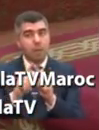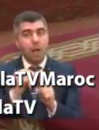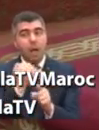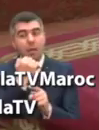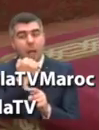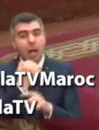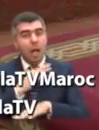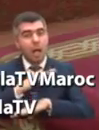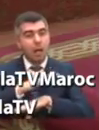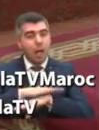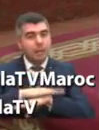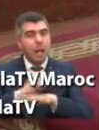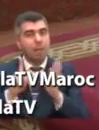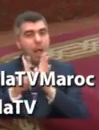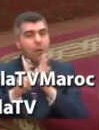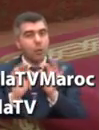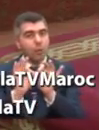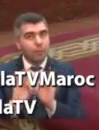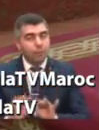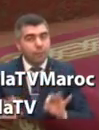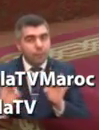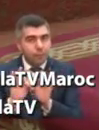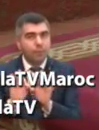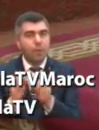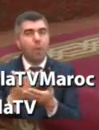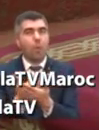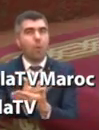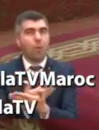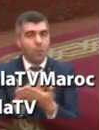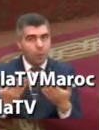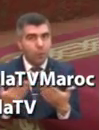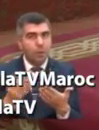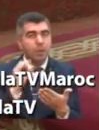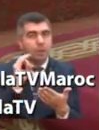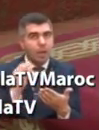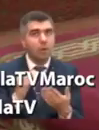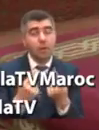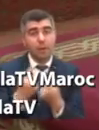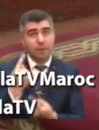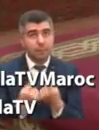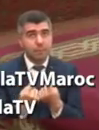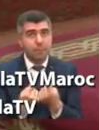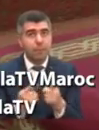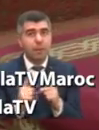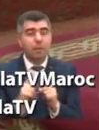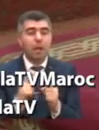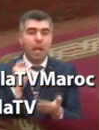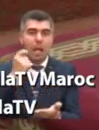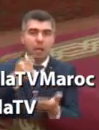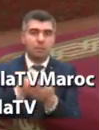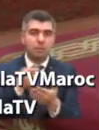ودخلوا للمناطق ديال الخواص ولا خداو سميتو يعني المنتوجات ديال الناس ولا خصوا شي حاجه غادي يخلصوا